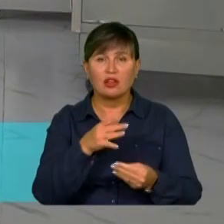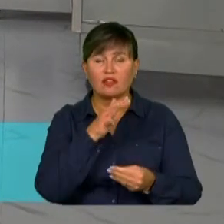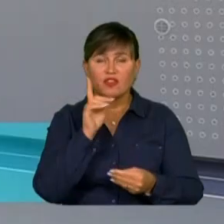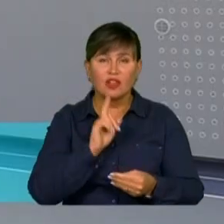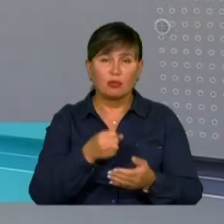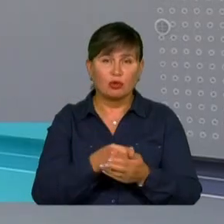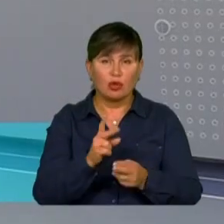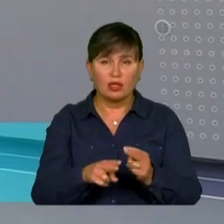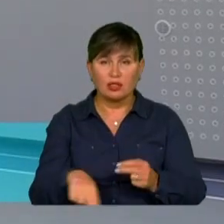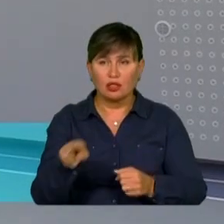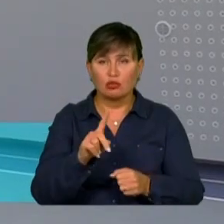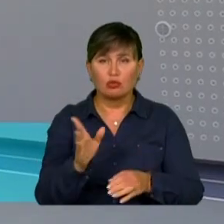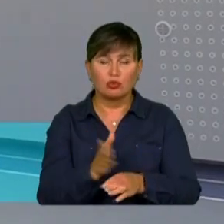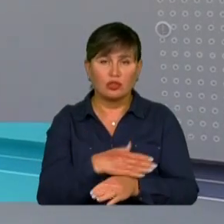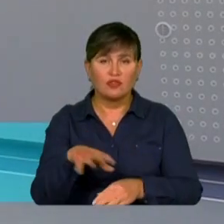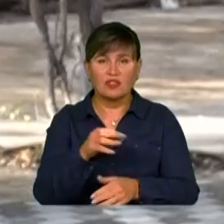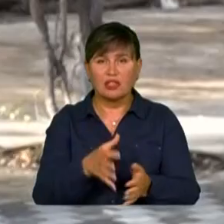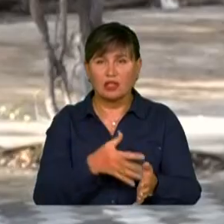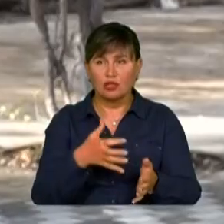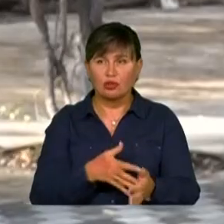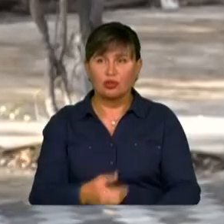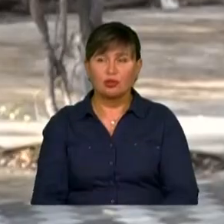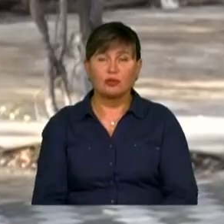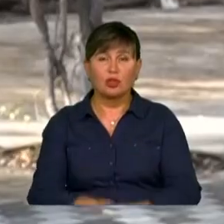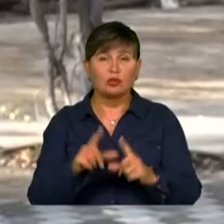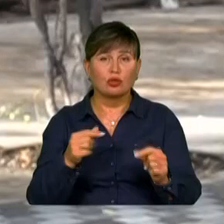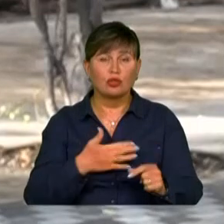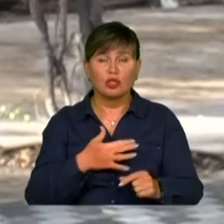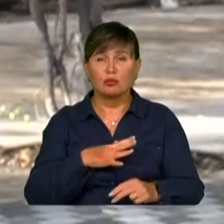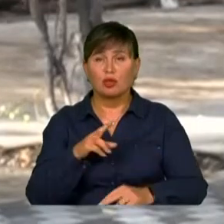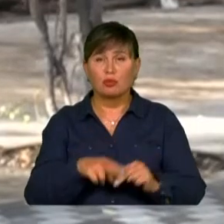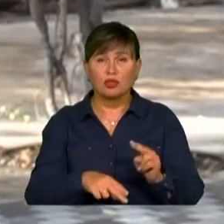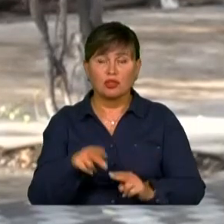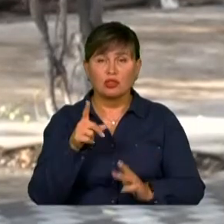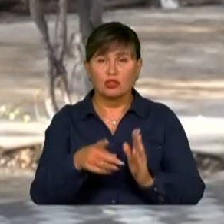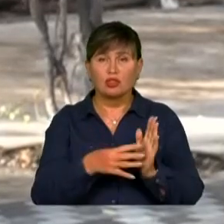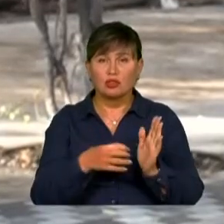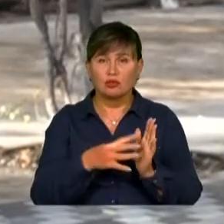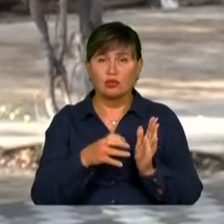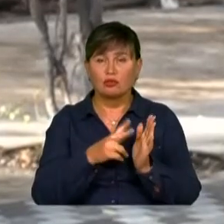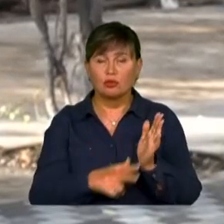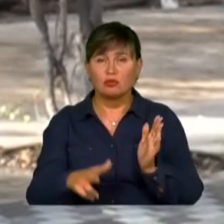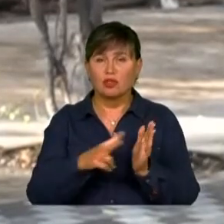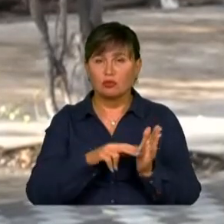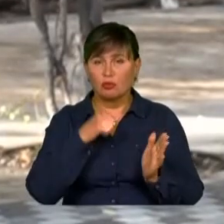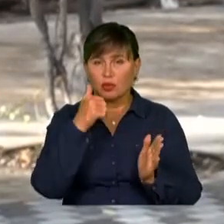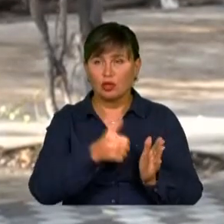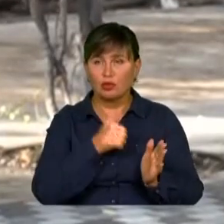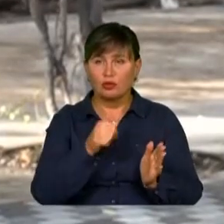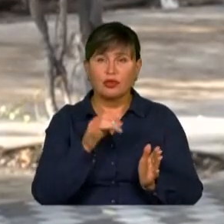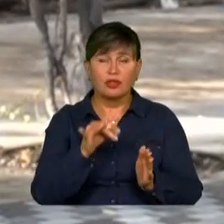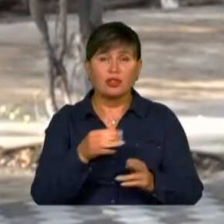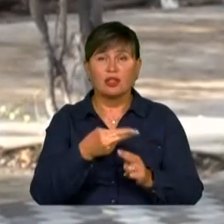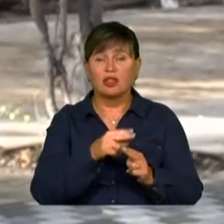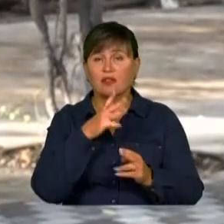до конца декабря, чтобы устранить все недочеты. Школа наша была построена в 1988 году, и с того